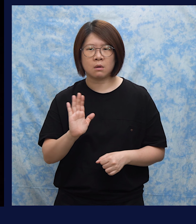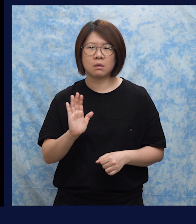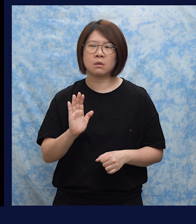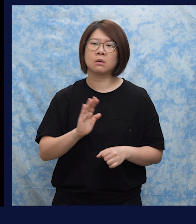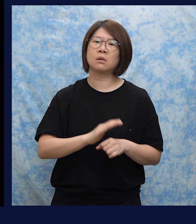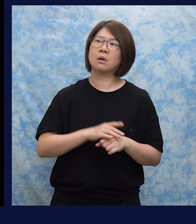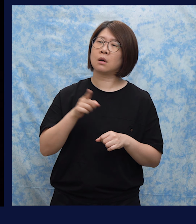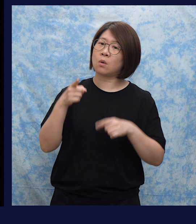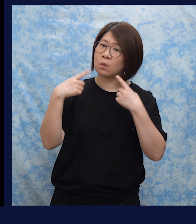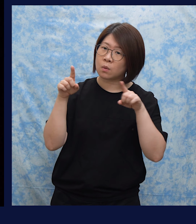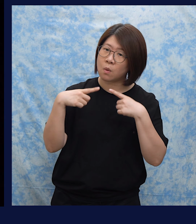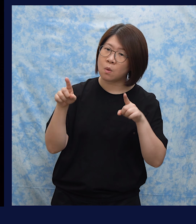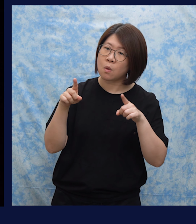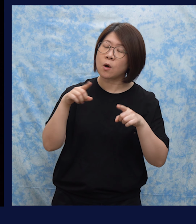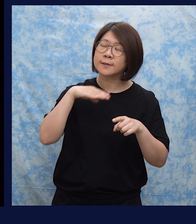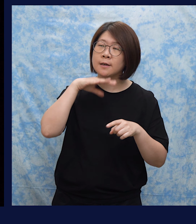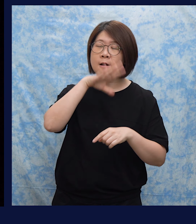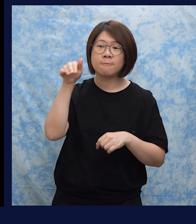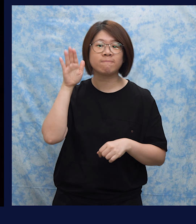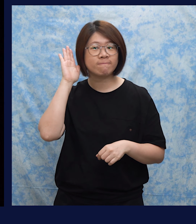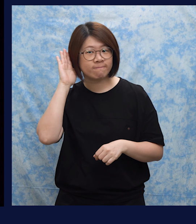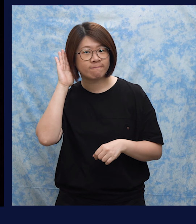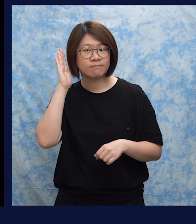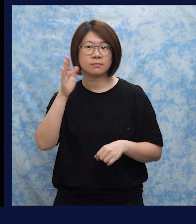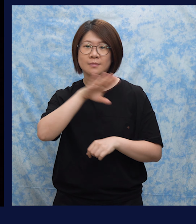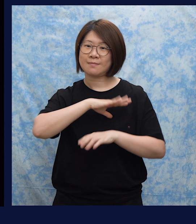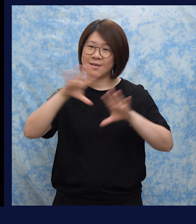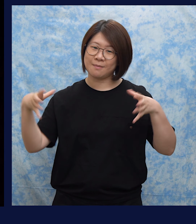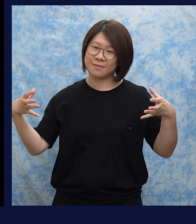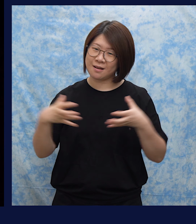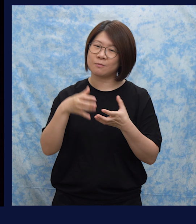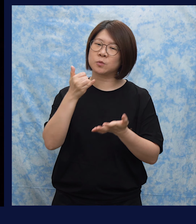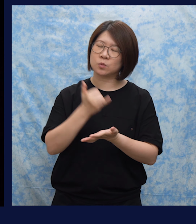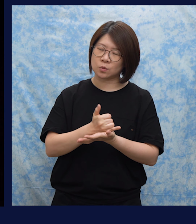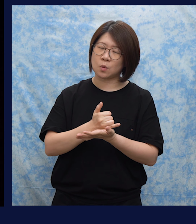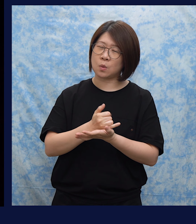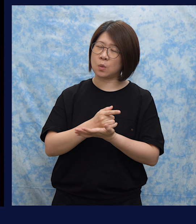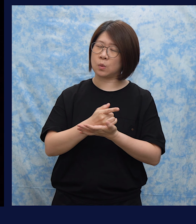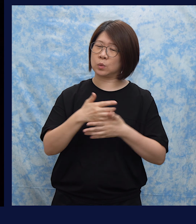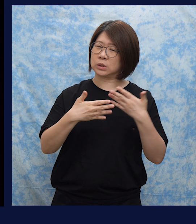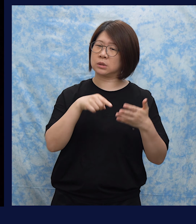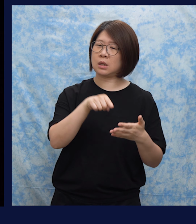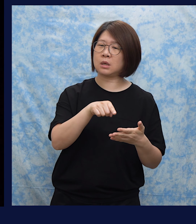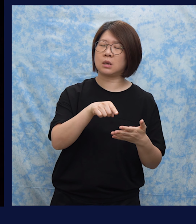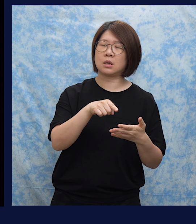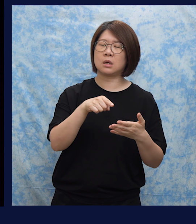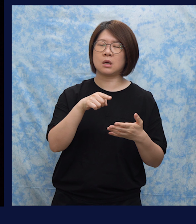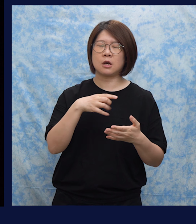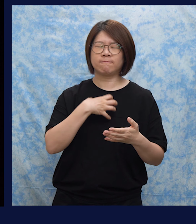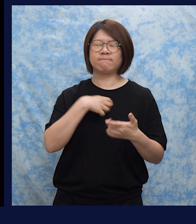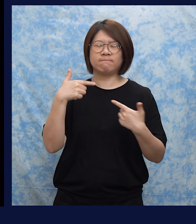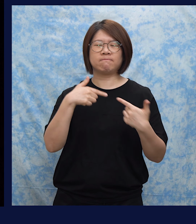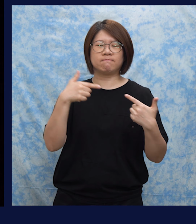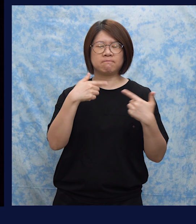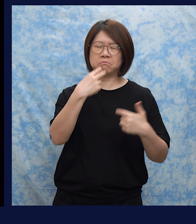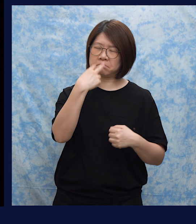會睇到，一陣間你都會聽到。佢話我哋大家坐埋一齊。為呢件事繼續不停咁樣去